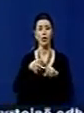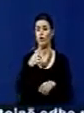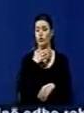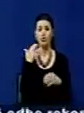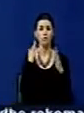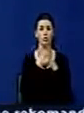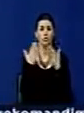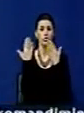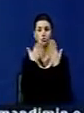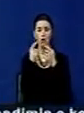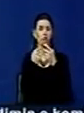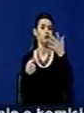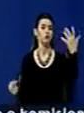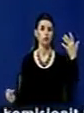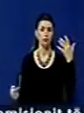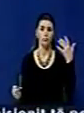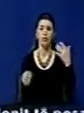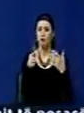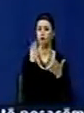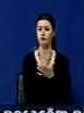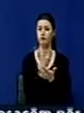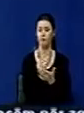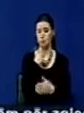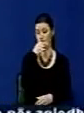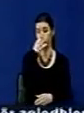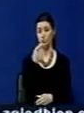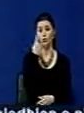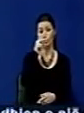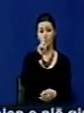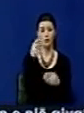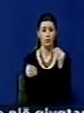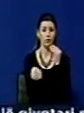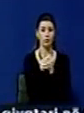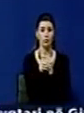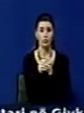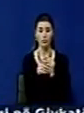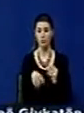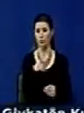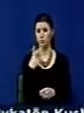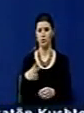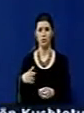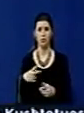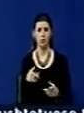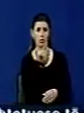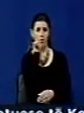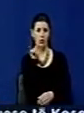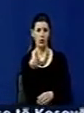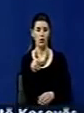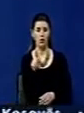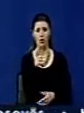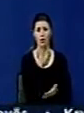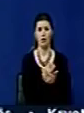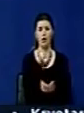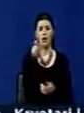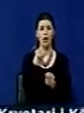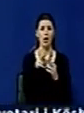shtëpive, shkollave, kështu me radhë. Kjo është dhe një pyrje tjetër që i bëhet qytetarve të Kosovës, pas asaj që i bëri Jablanoviqi